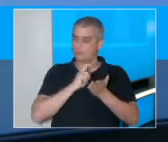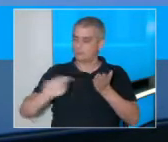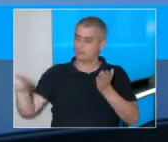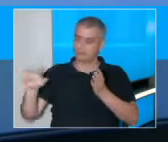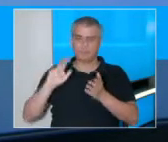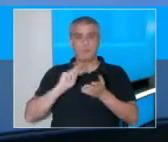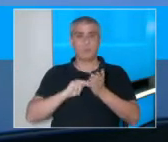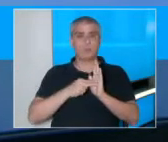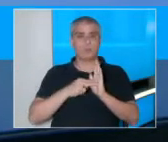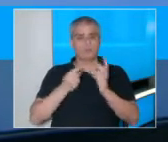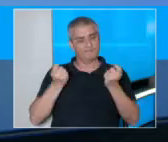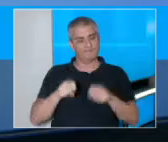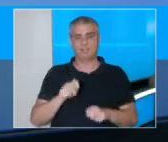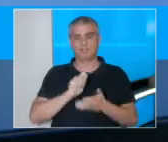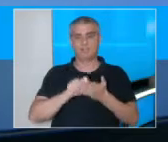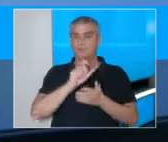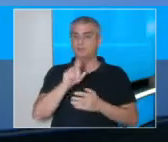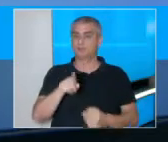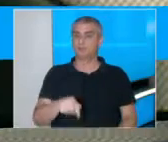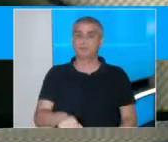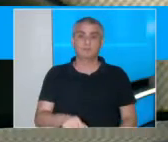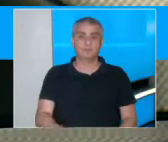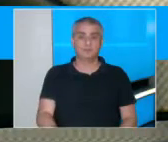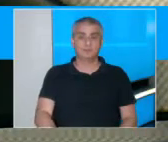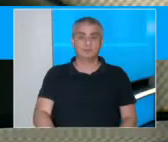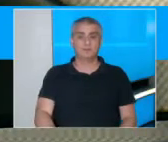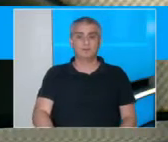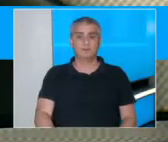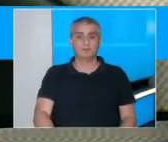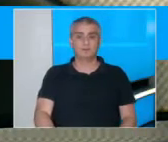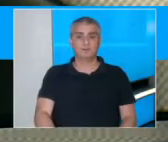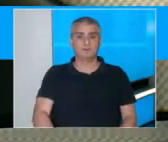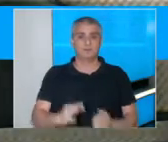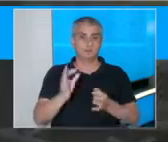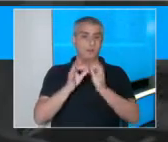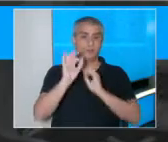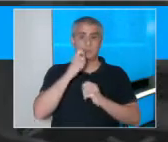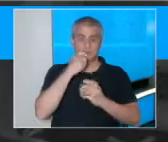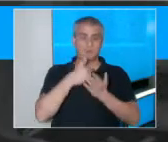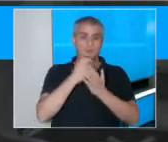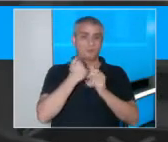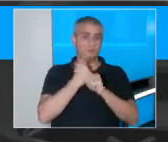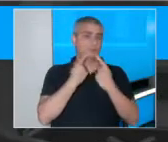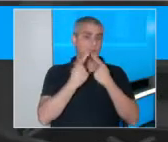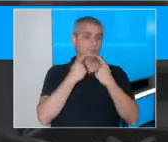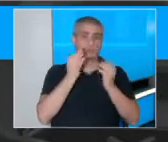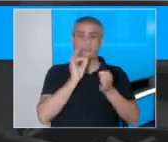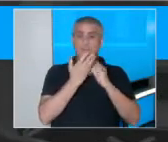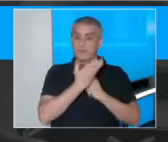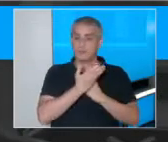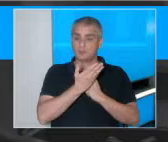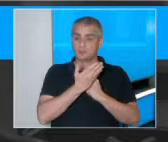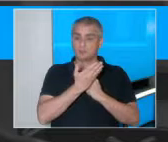מהבמה וסגירת כתב האישום בעצם. בזה רגע זה שאנחנו יושבים כאן, עורכי דינו של דרי, ממשיכים לנהל מסע ומתן עם